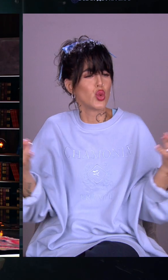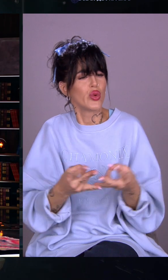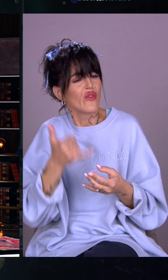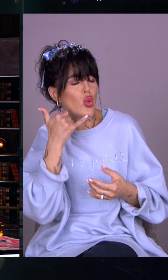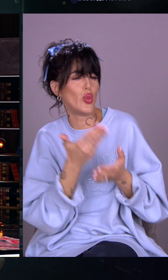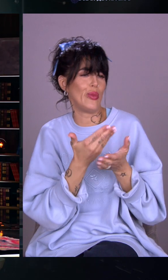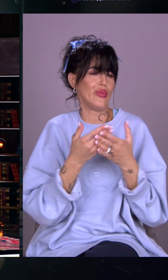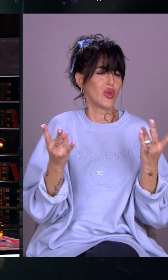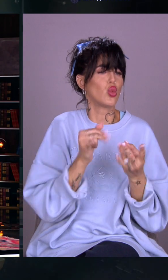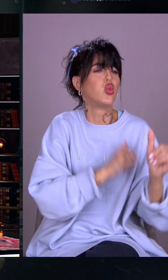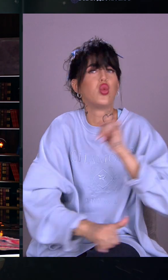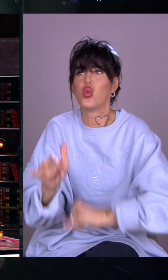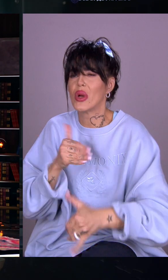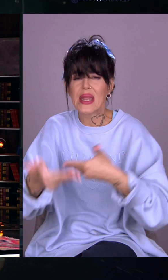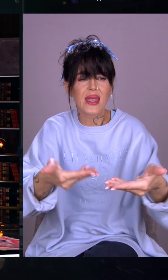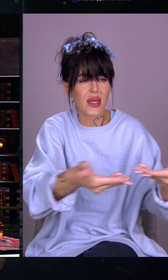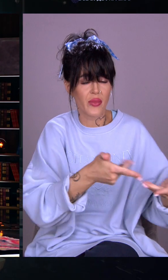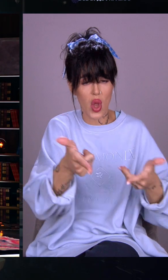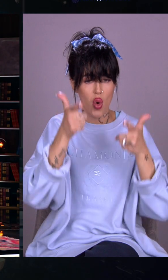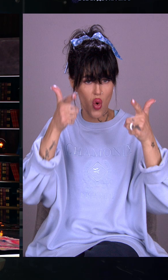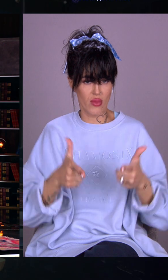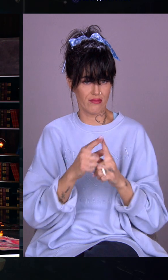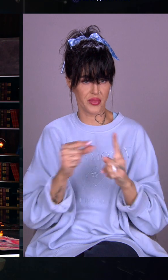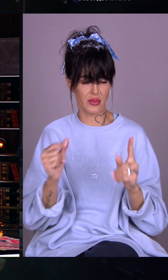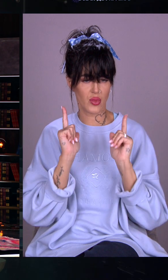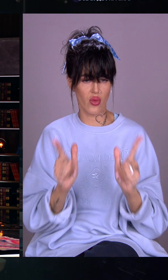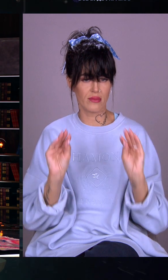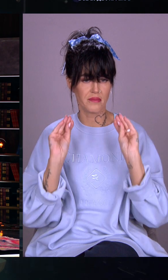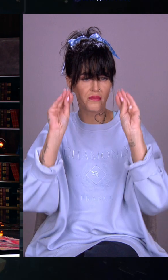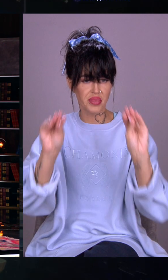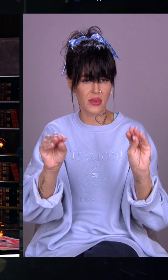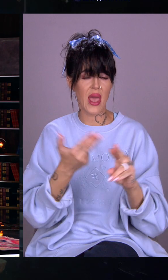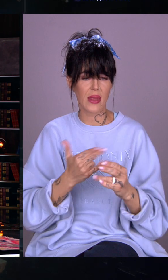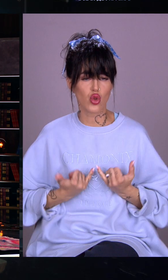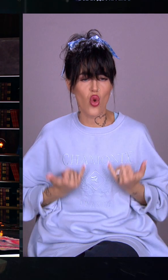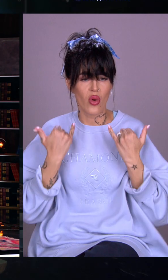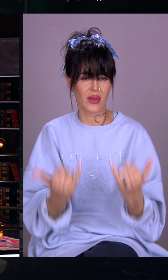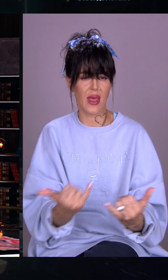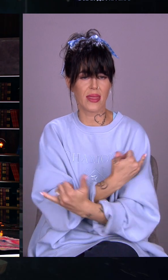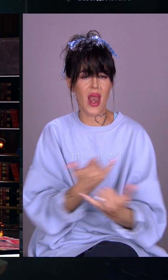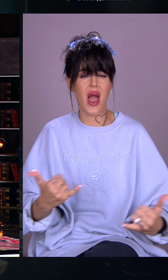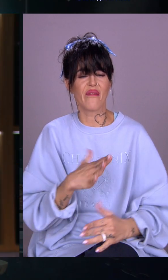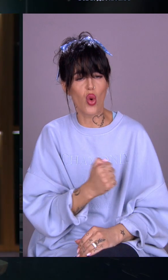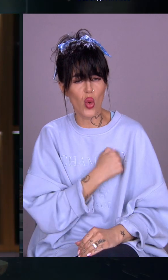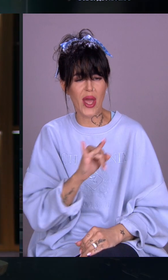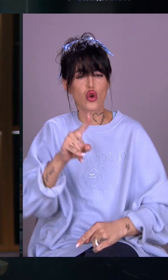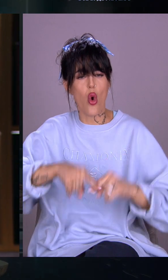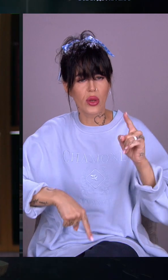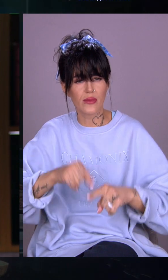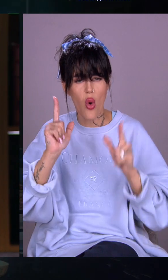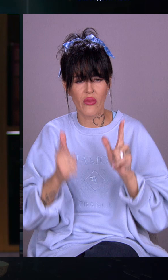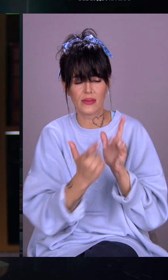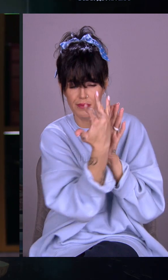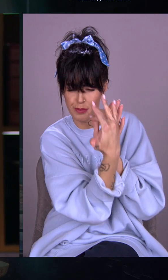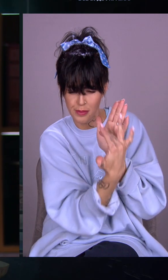можна здрукувати одразу, а не вигадувати слова. І друге, дуже важливо, ми це зробили для родин. Так. Це прекрасно. Для родин, і там є.